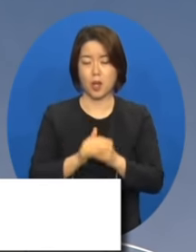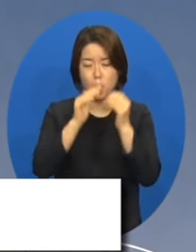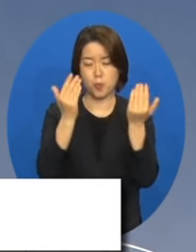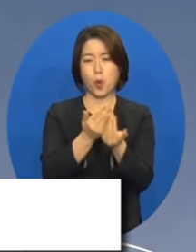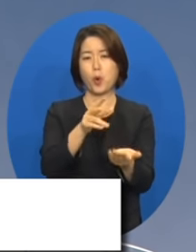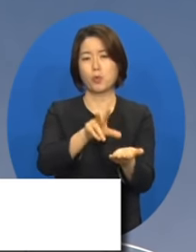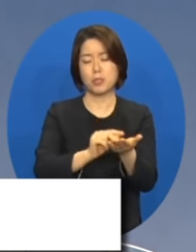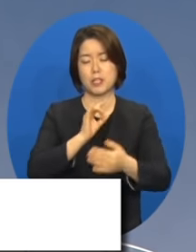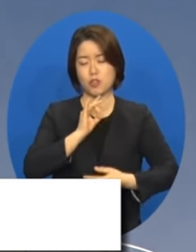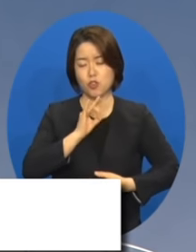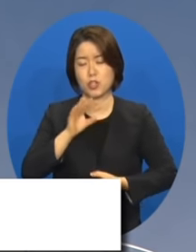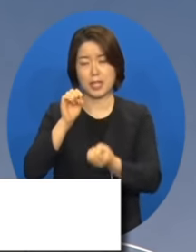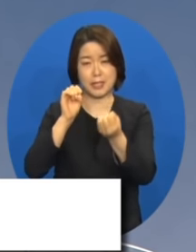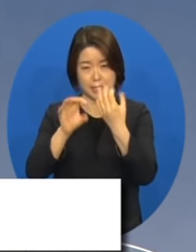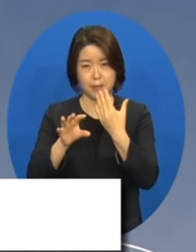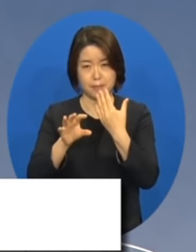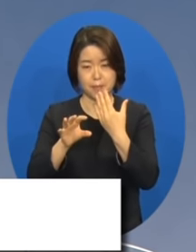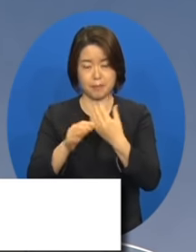입니다